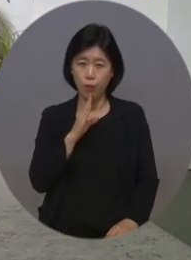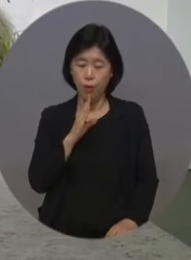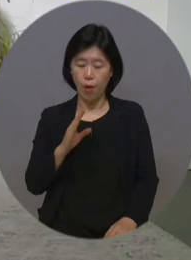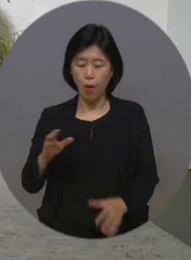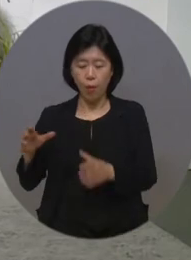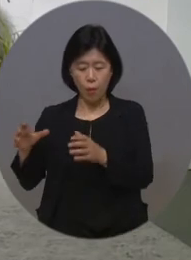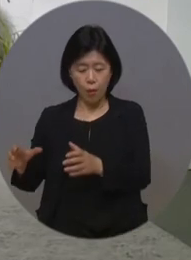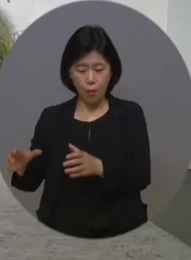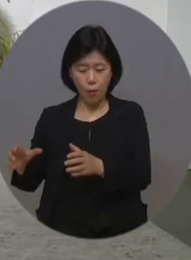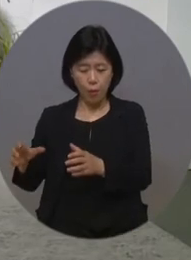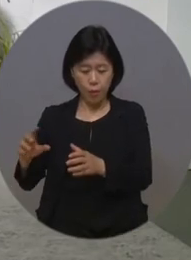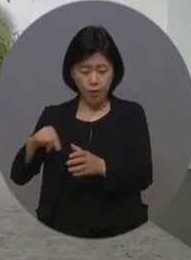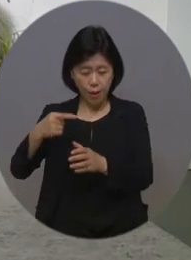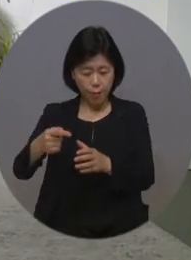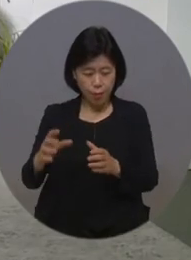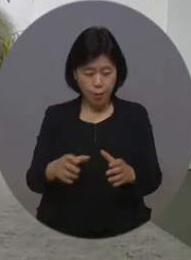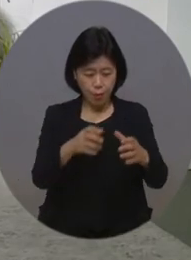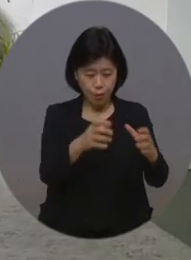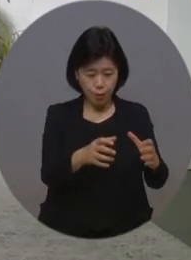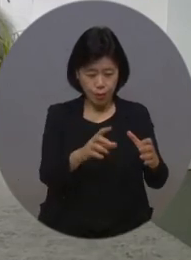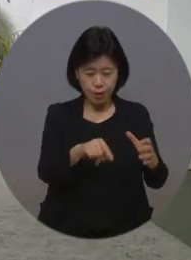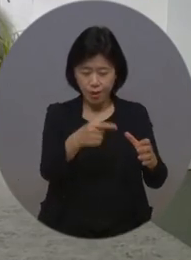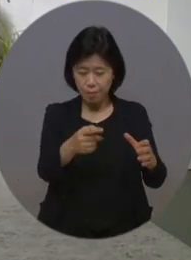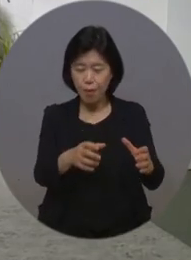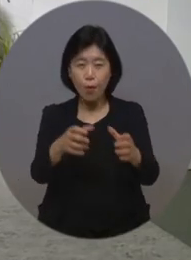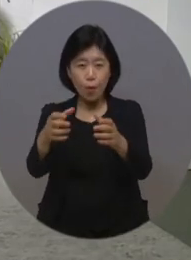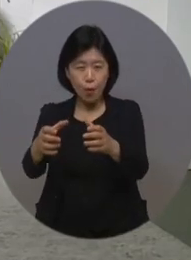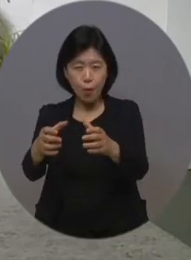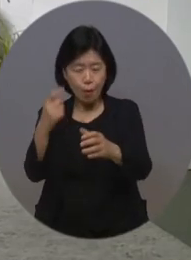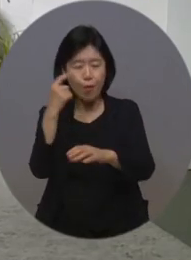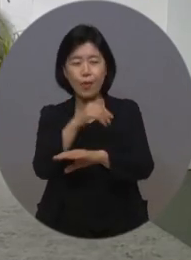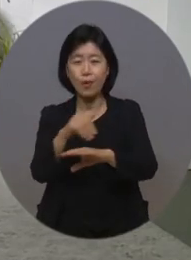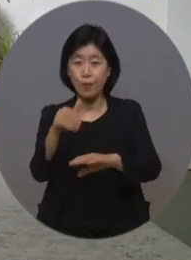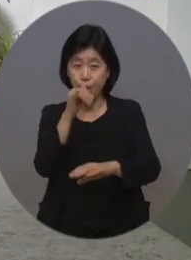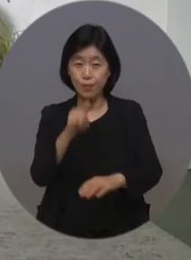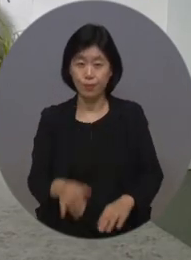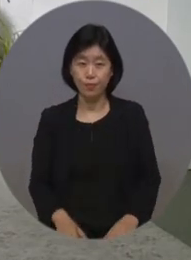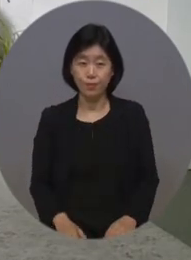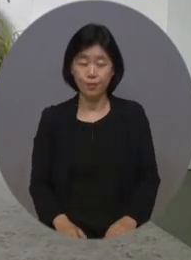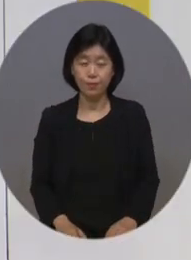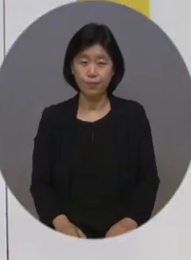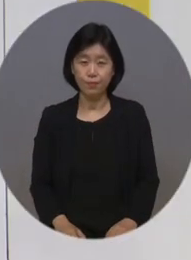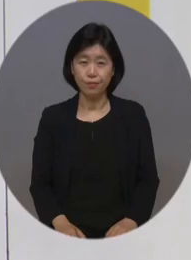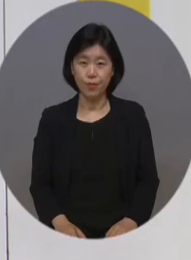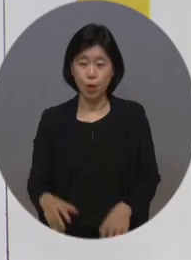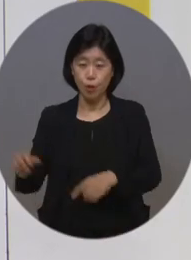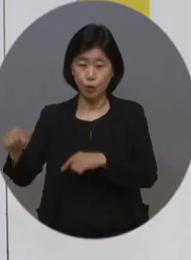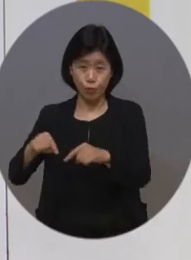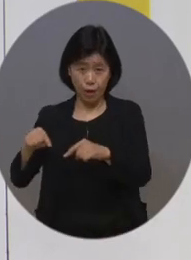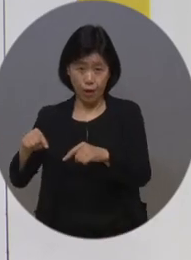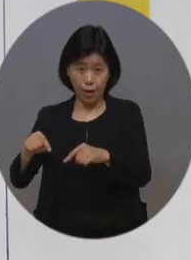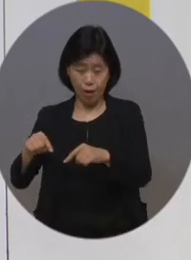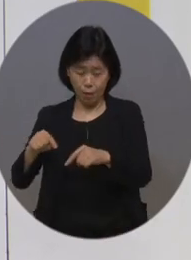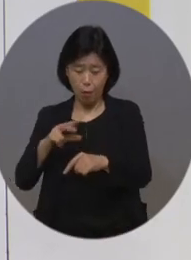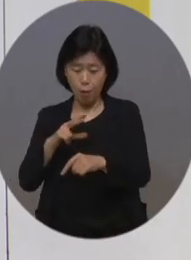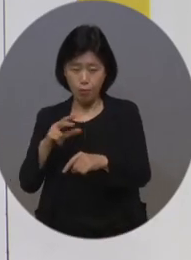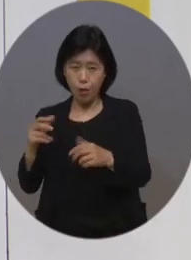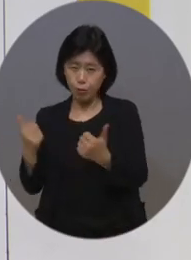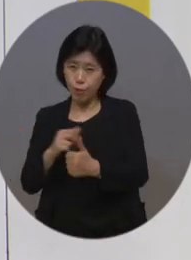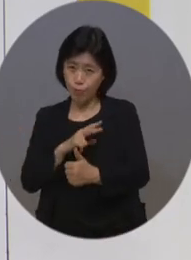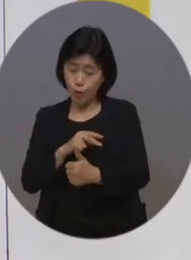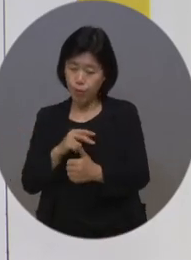하시고 예 아 국회의원 생활은 국회의원으로 마감하는 군의 도지사 생활은 뭐 오래 로서 마감 하는 원칙이 확실